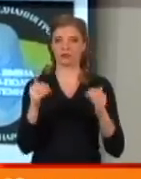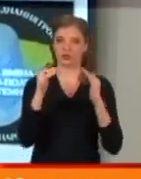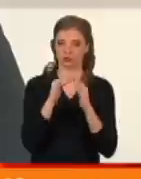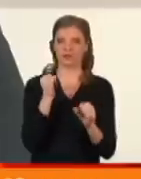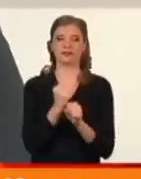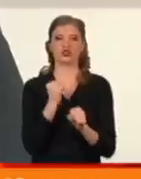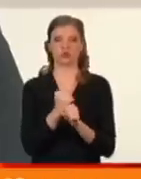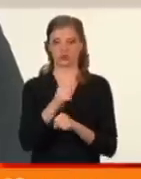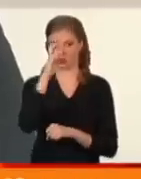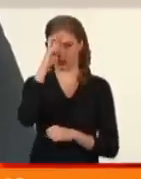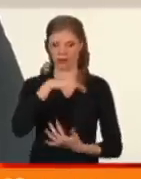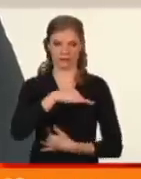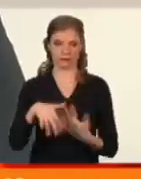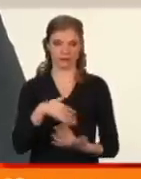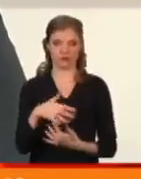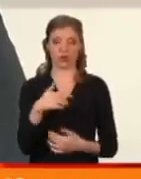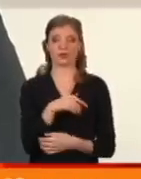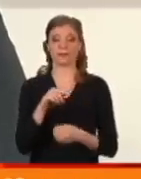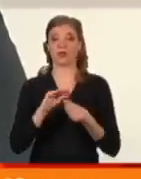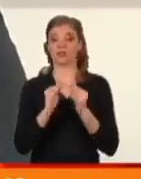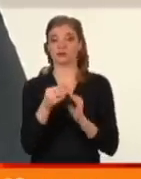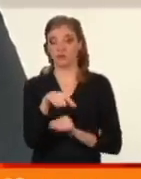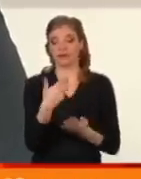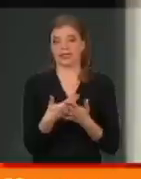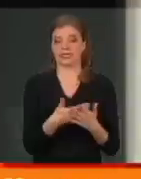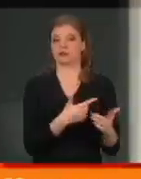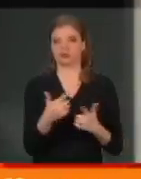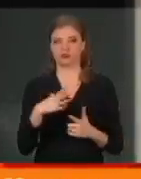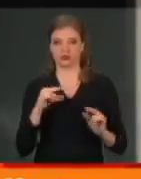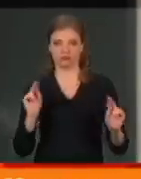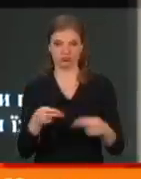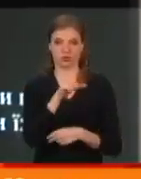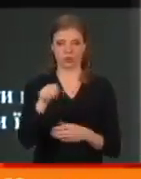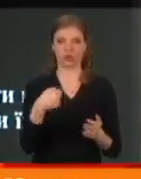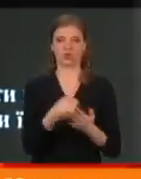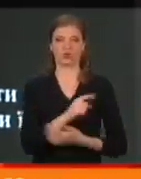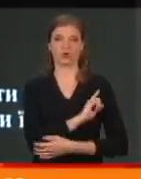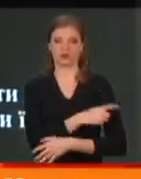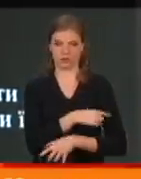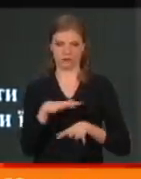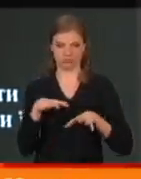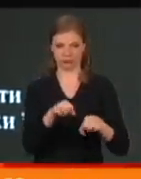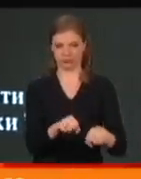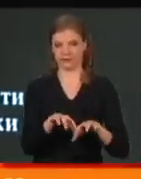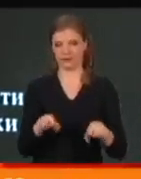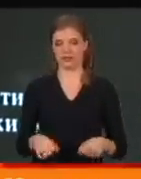та скоїти державний переворот. Змовники нібито збиралися підбурити людей до силового